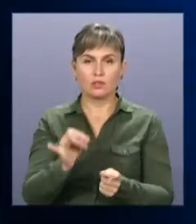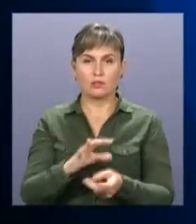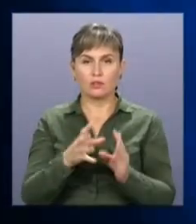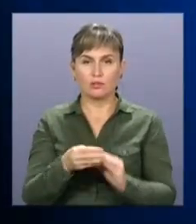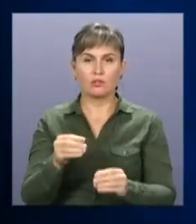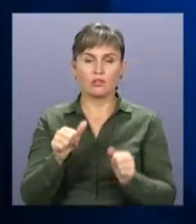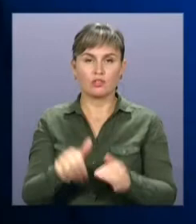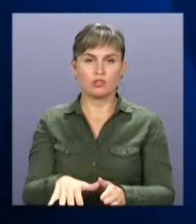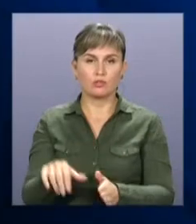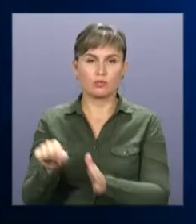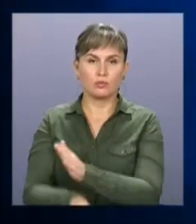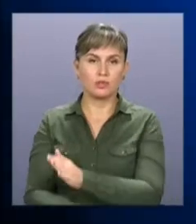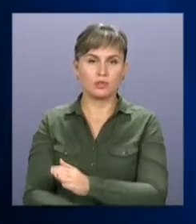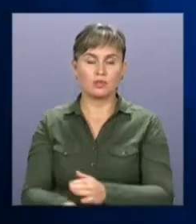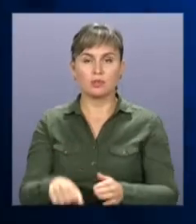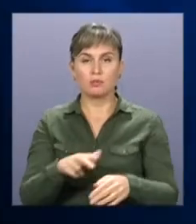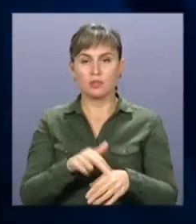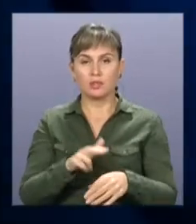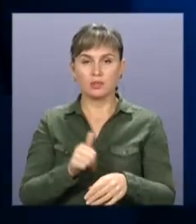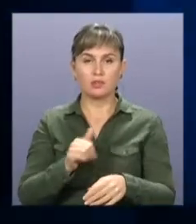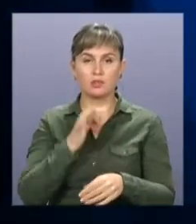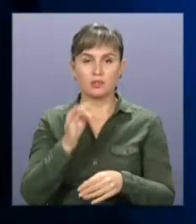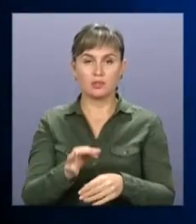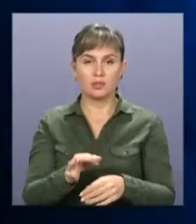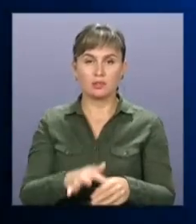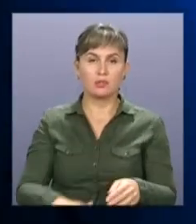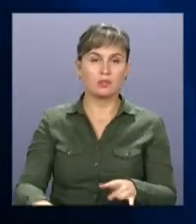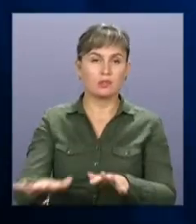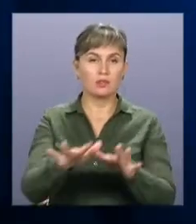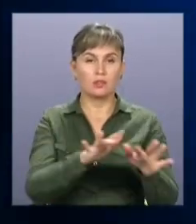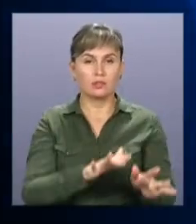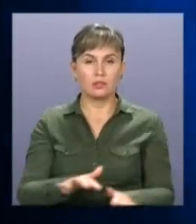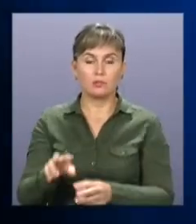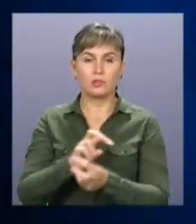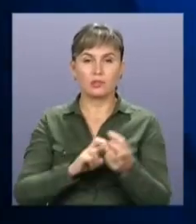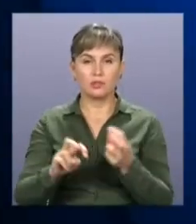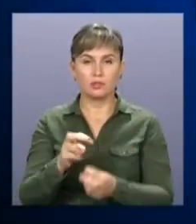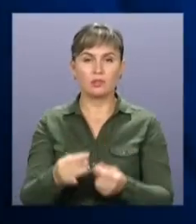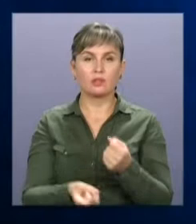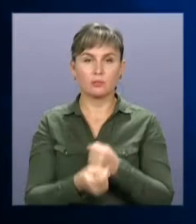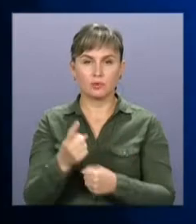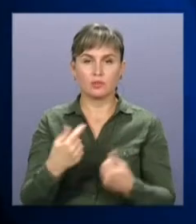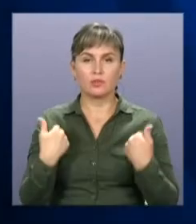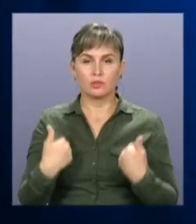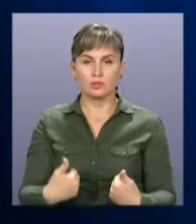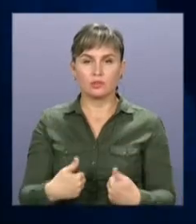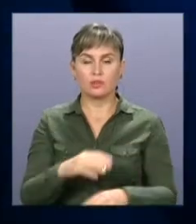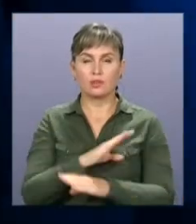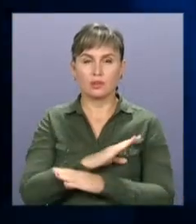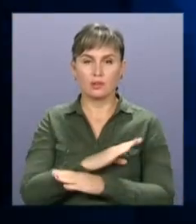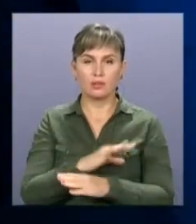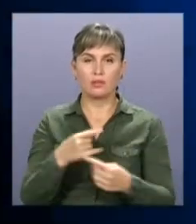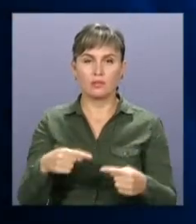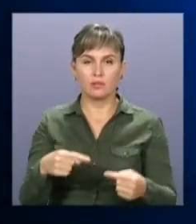он решил расправиться с обидчиком. Полицейские прочесали местности в нескольких километрах от фуры, обнаружили труп мужчины с